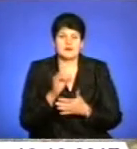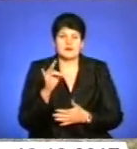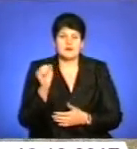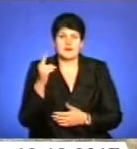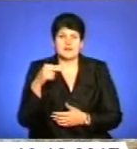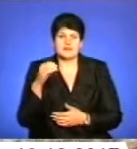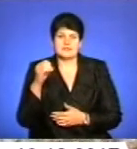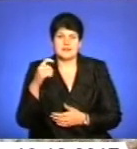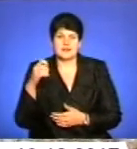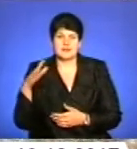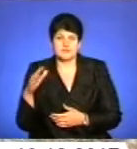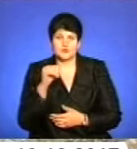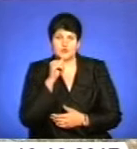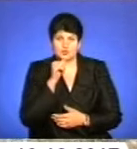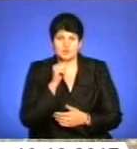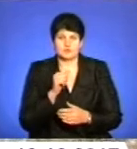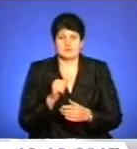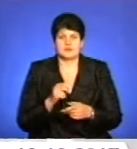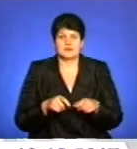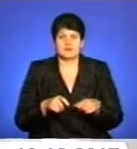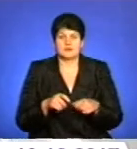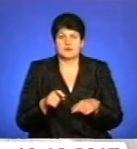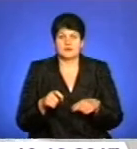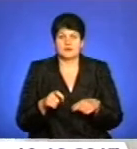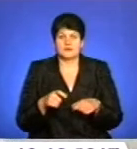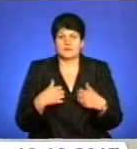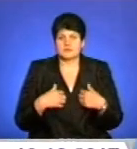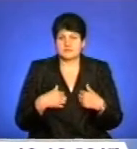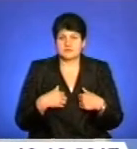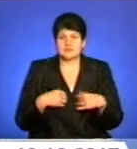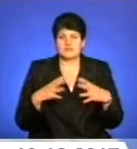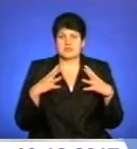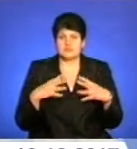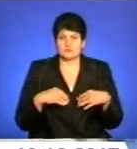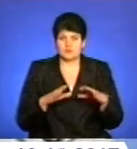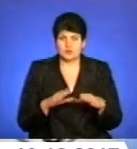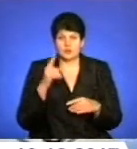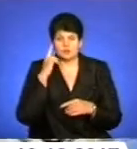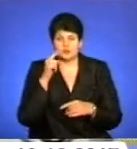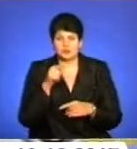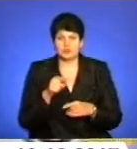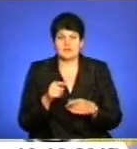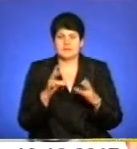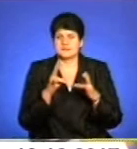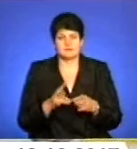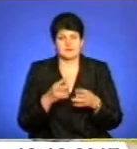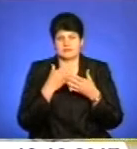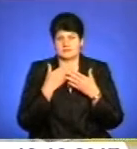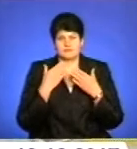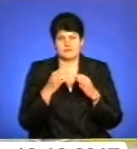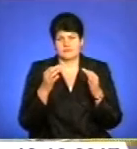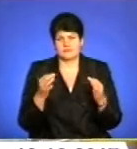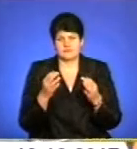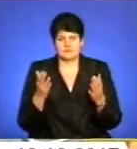«Радехівський цукор» поспішив заспокоїти. Думаю, що екологічної небезпеки тут немає